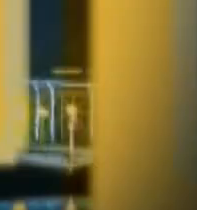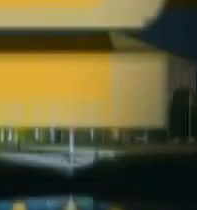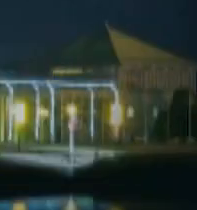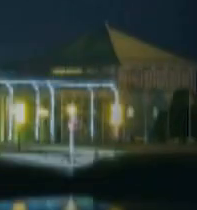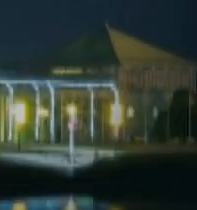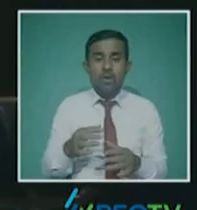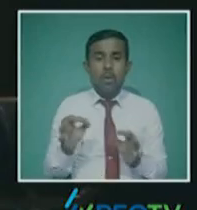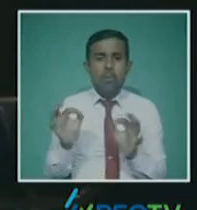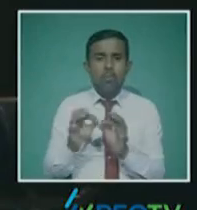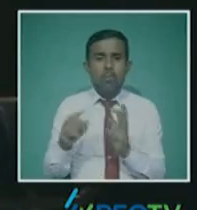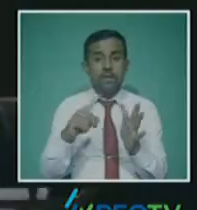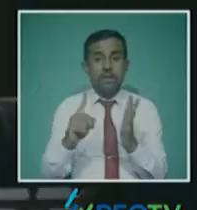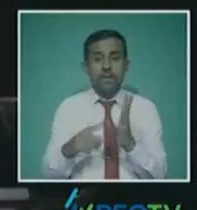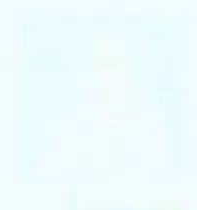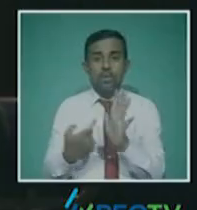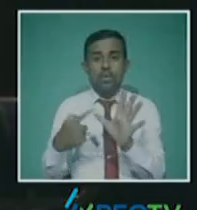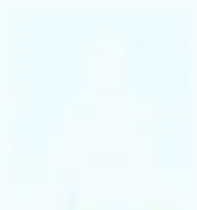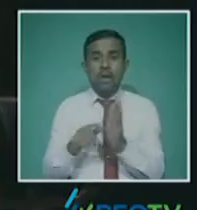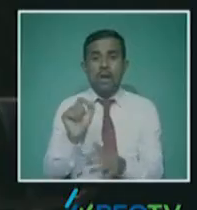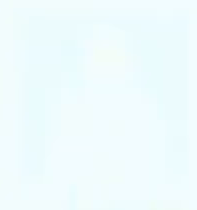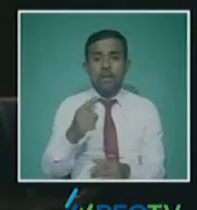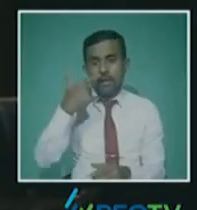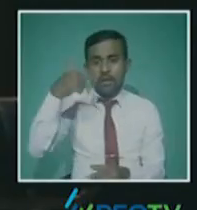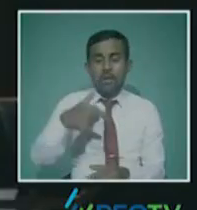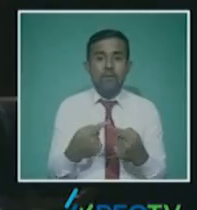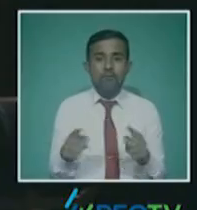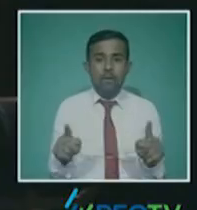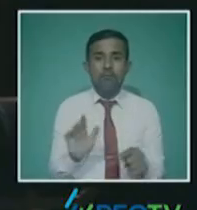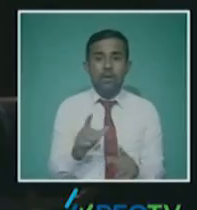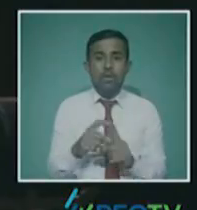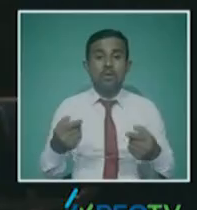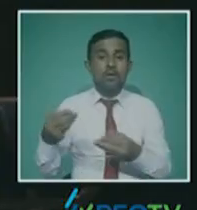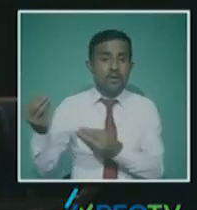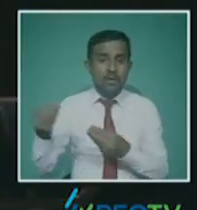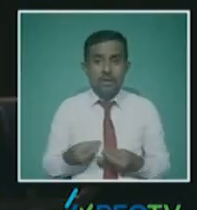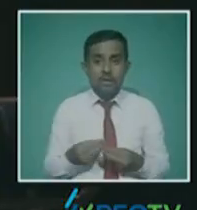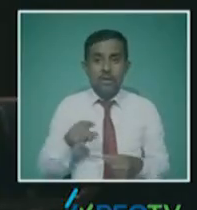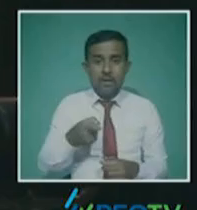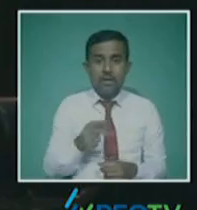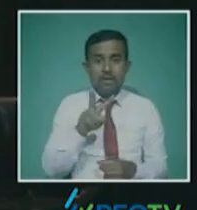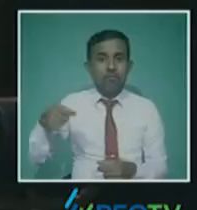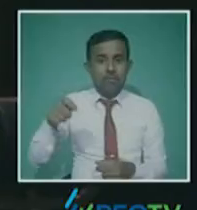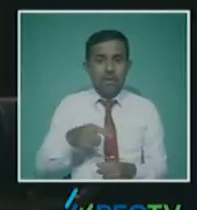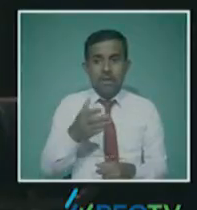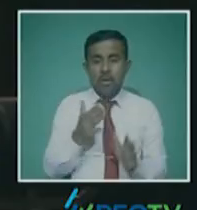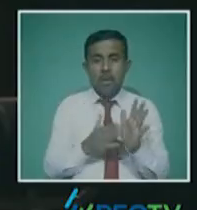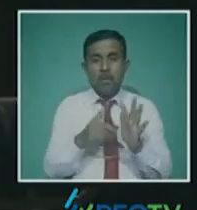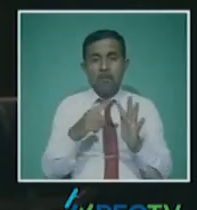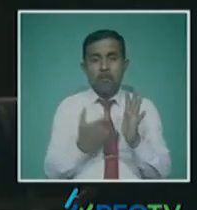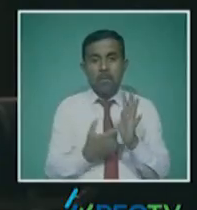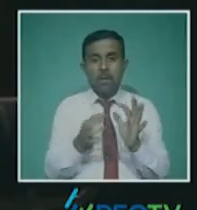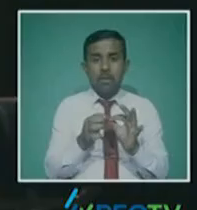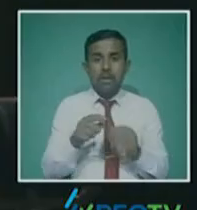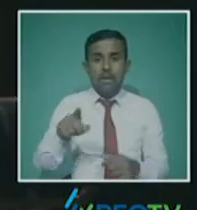ඕන. යුරල් කියන තෙල් වර්ගය මේකේ ගාන වෙනස විතරක් ඩොලර් මිලියන 30යි 102ට ගන්න පුළුවන්. ඇත්තටම මර්බන් එක